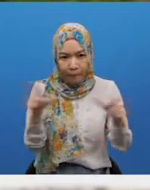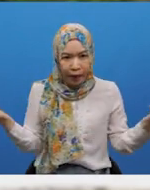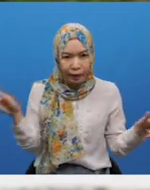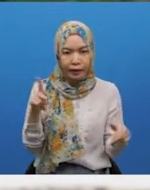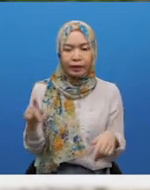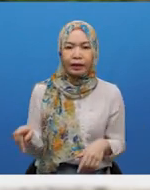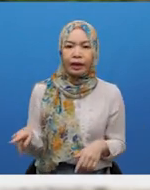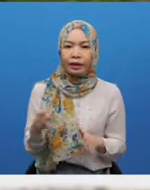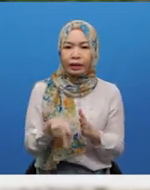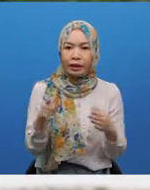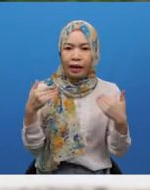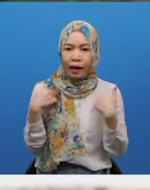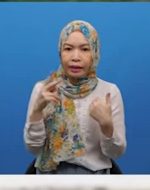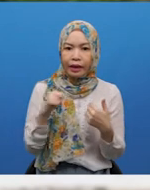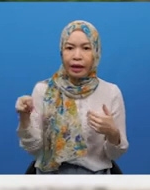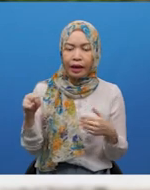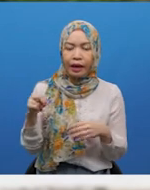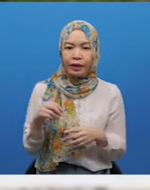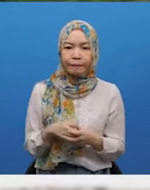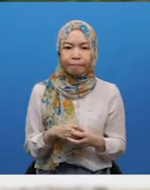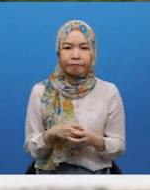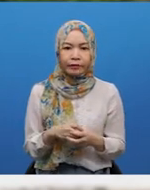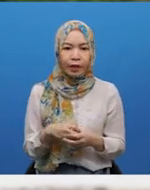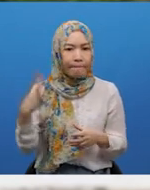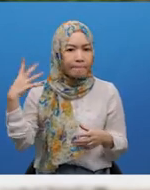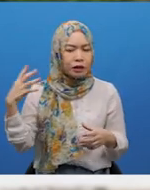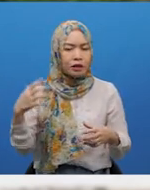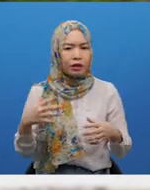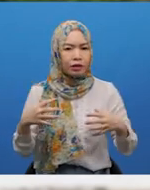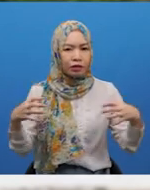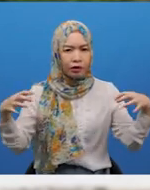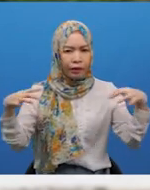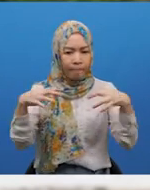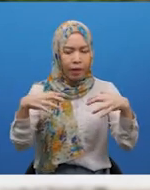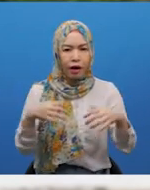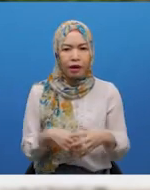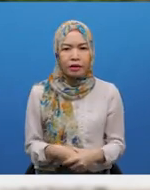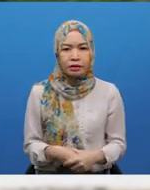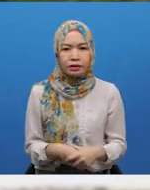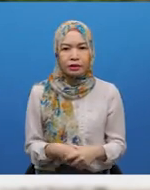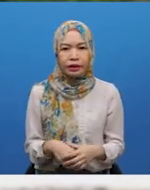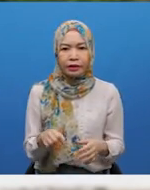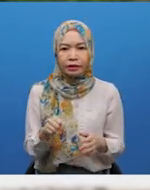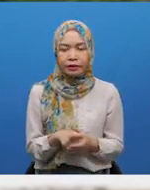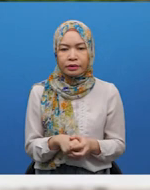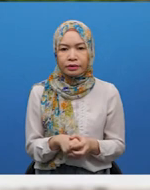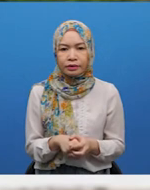keadaan yang gempar dalam negara kembayat seolah-olah seperti berlakunya perang.